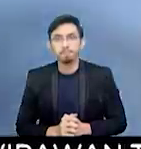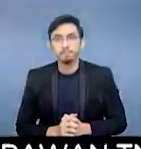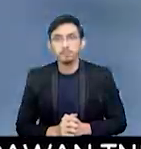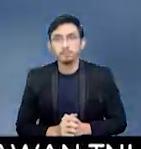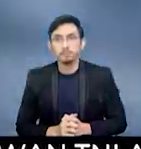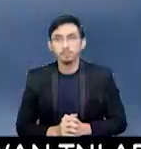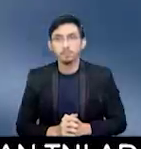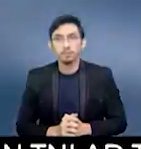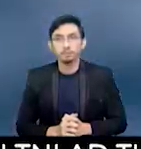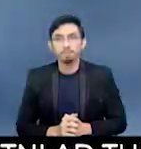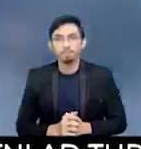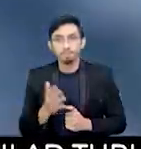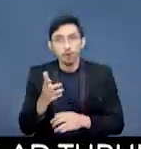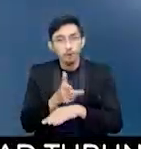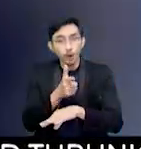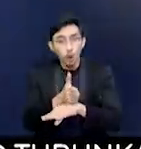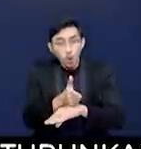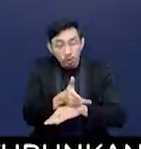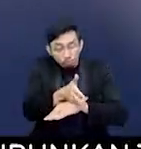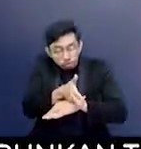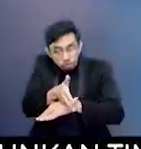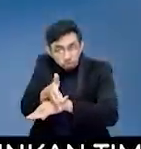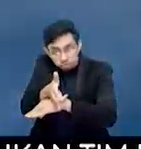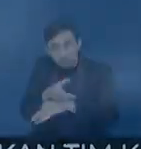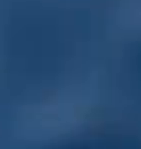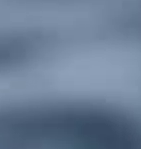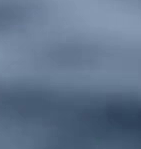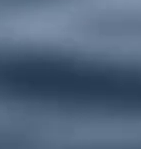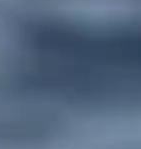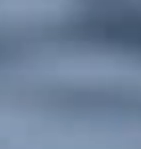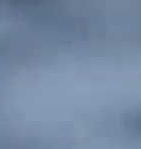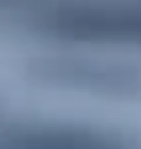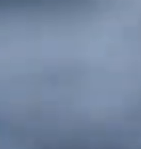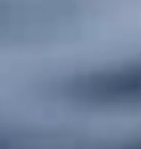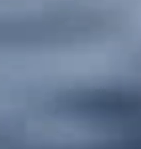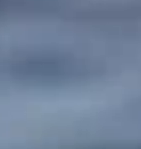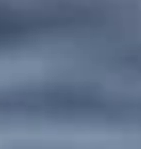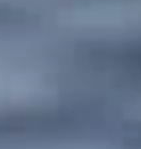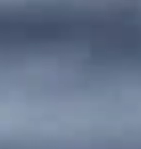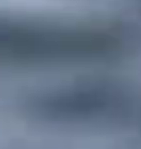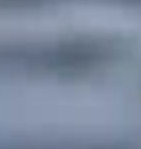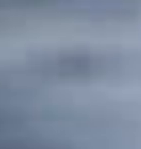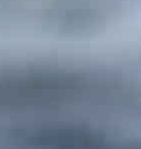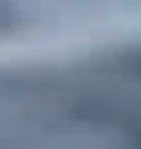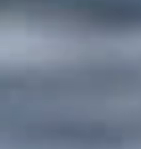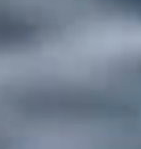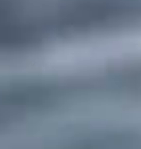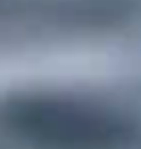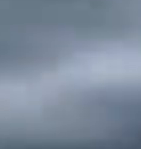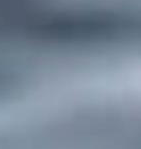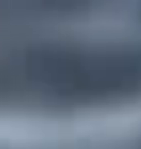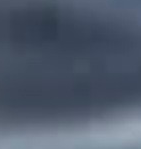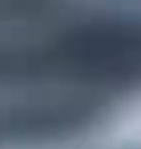Video amatir merekam awak kapal KMT STB 14 berusaha menyelamatkan seorang pria yang terombang-ambing di atas sampan yang hampir tenggelam di